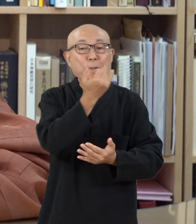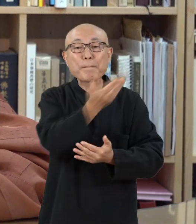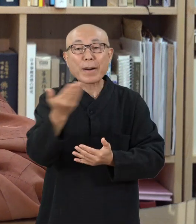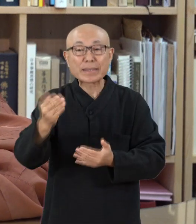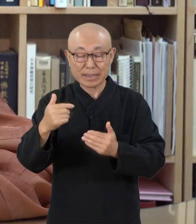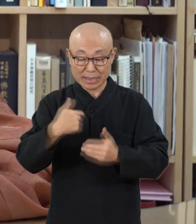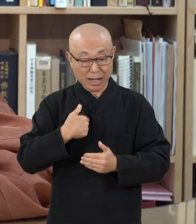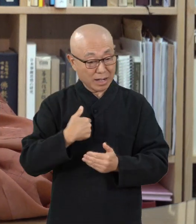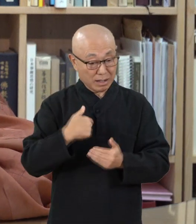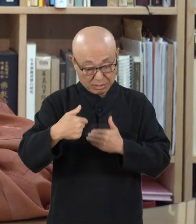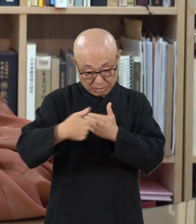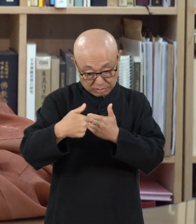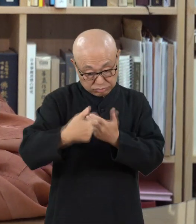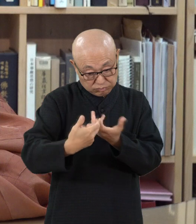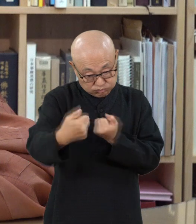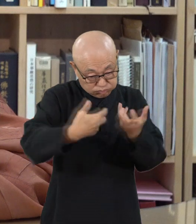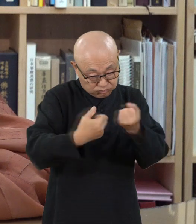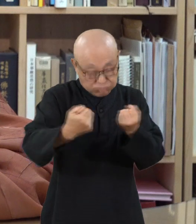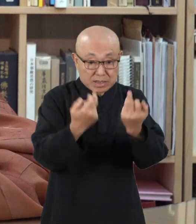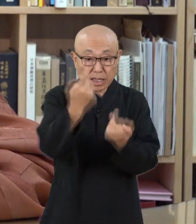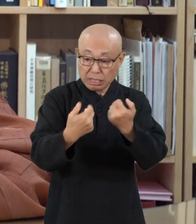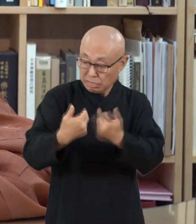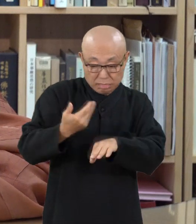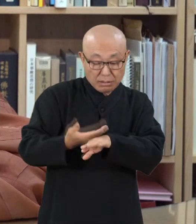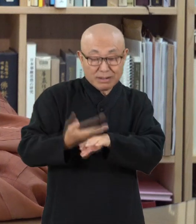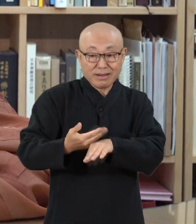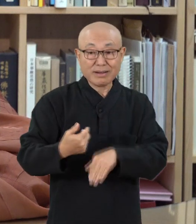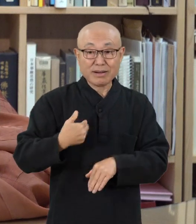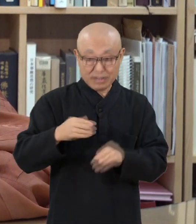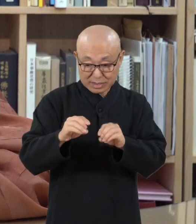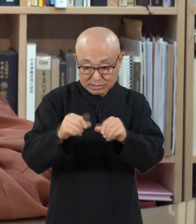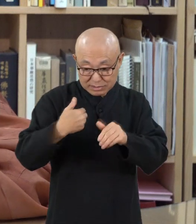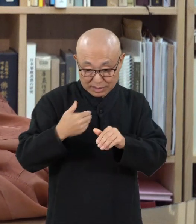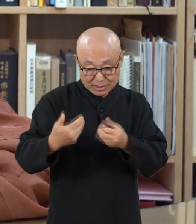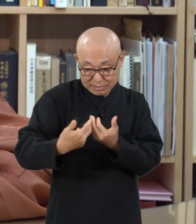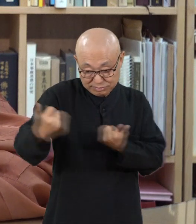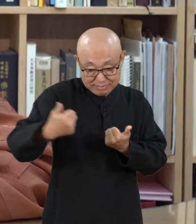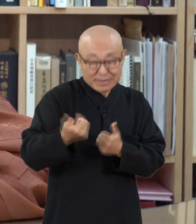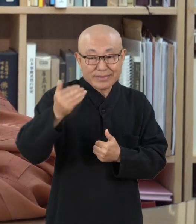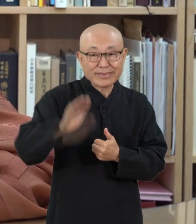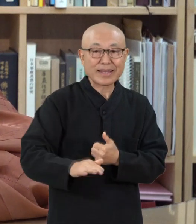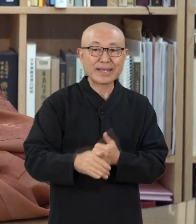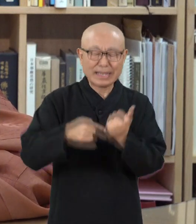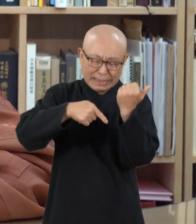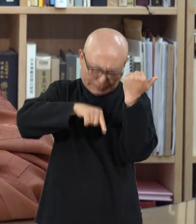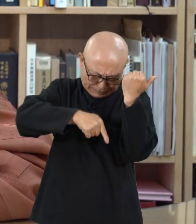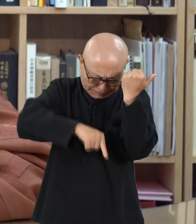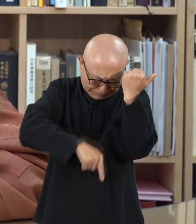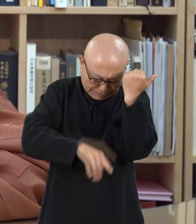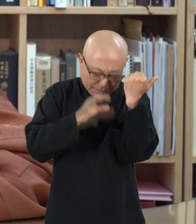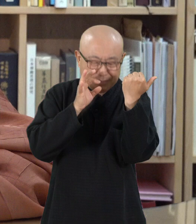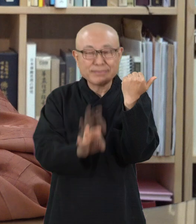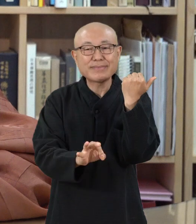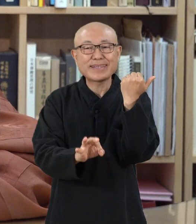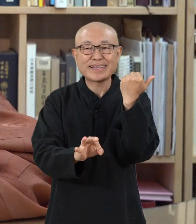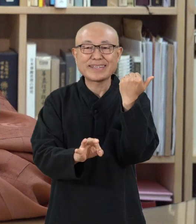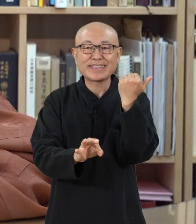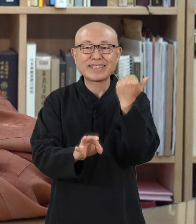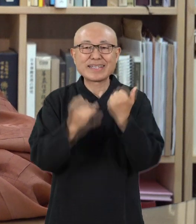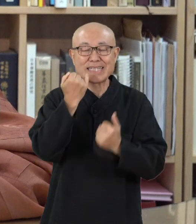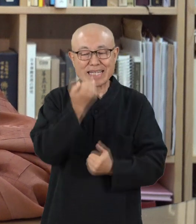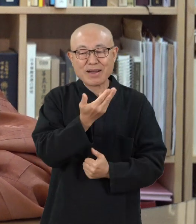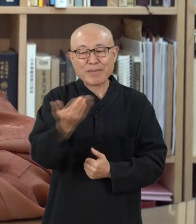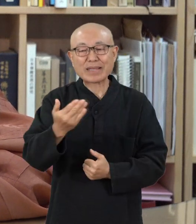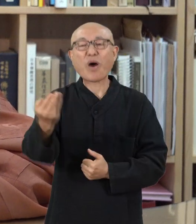전혀 별개죠. 산도 다르고 농토도 다르고. 근데 더 근원을 살펴가면